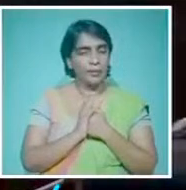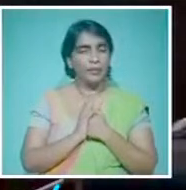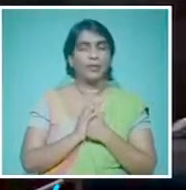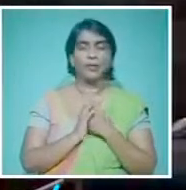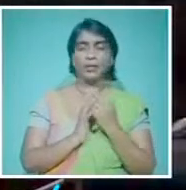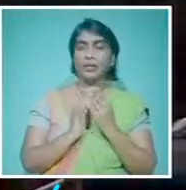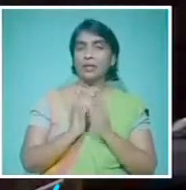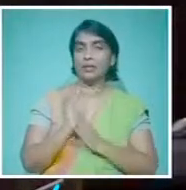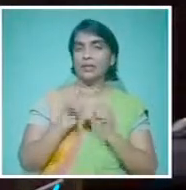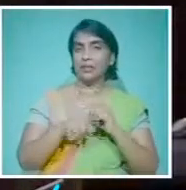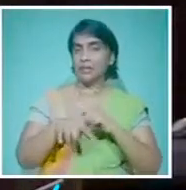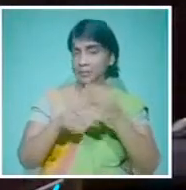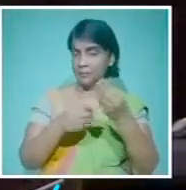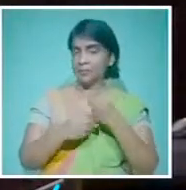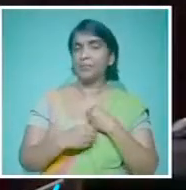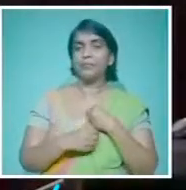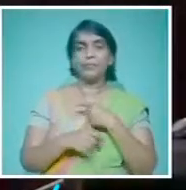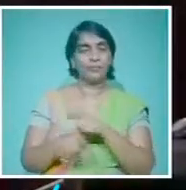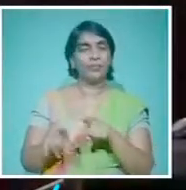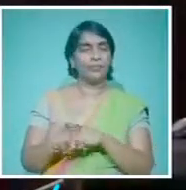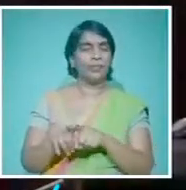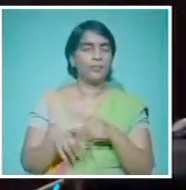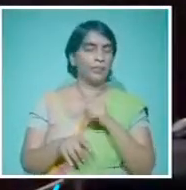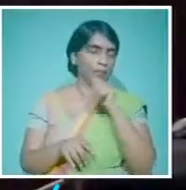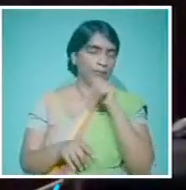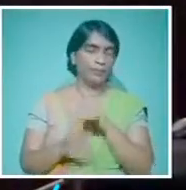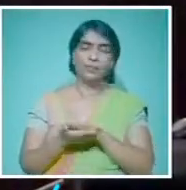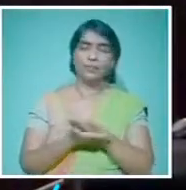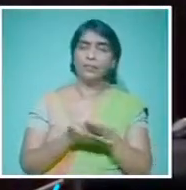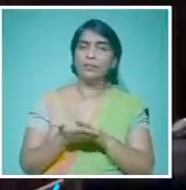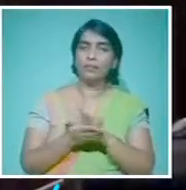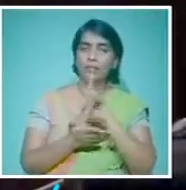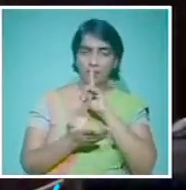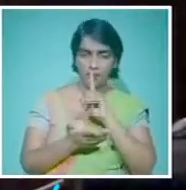මට දෙන්නේ වෙලාව එනිසා දැන් අපි බොහොම පැහැදිලිව කියනවා